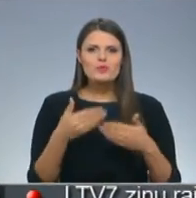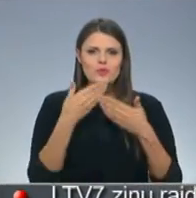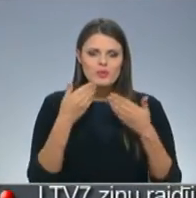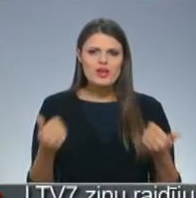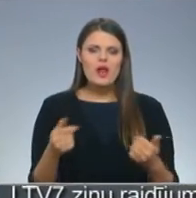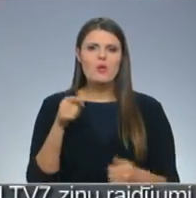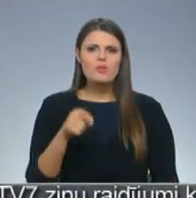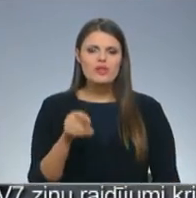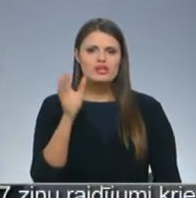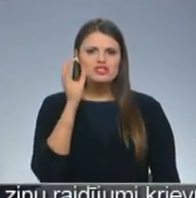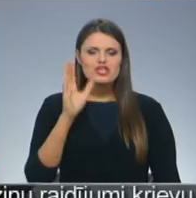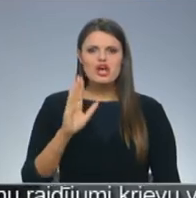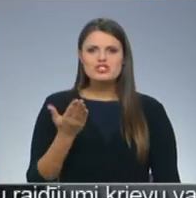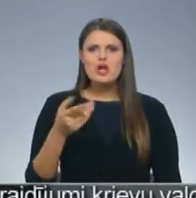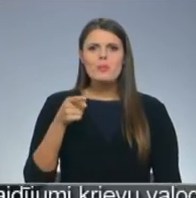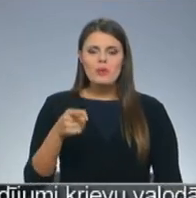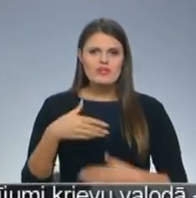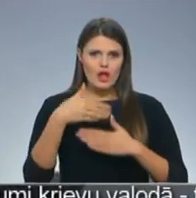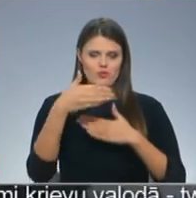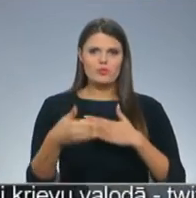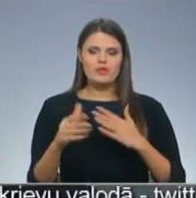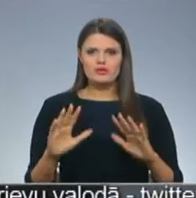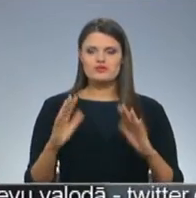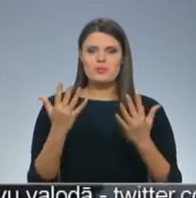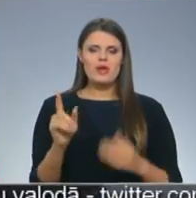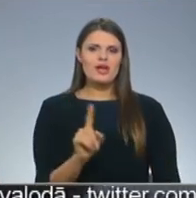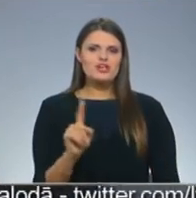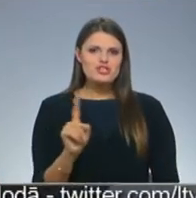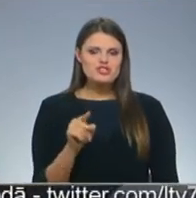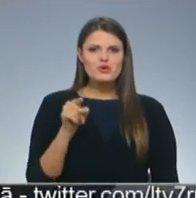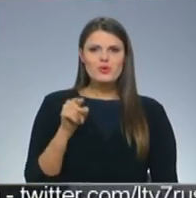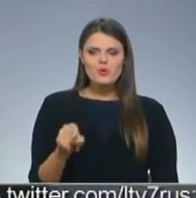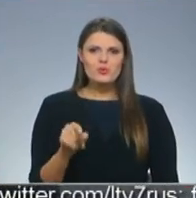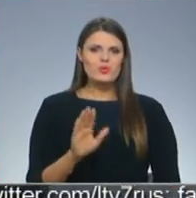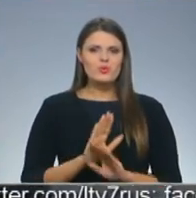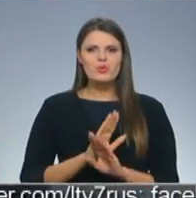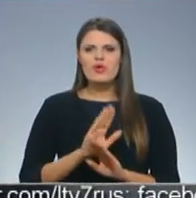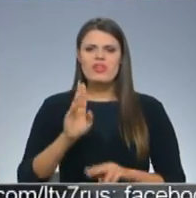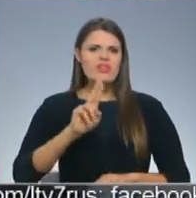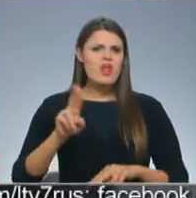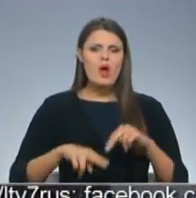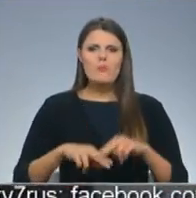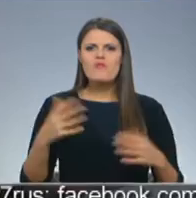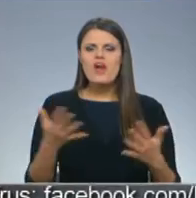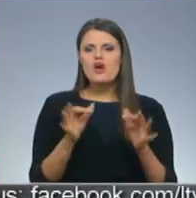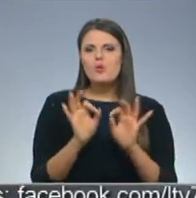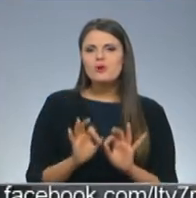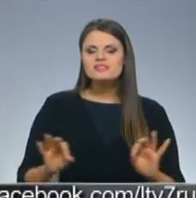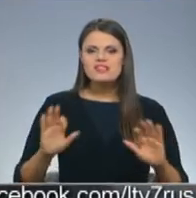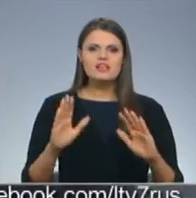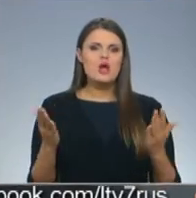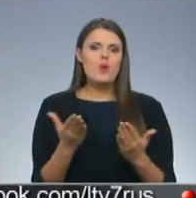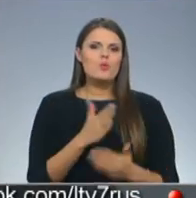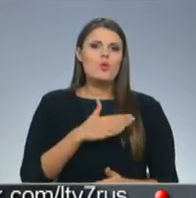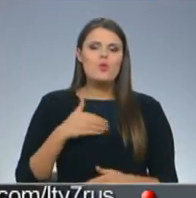ar zināšanas, bet tā tur priekšā pēkšņi ir un tu nebūvē kaut ko skaistu un kaut ko